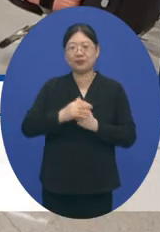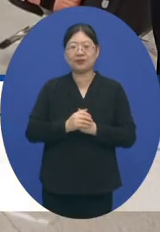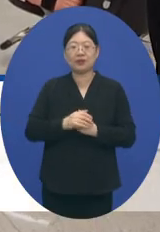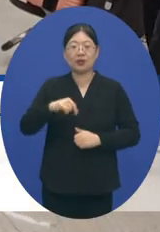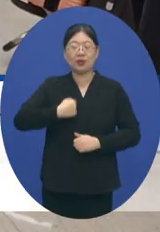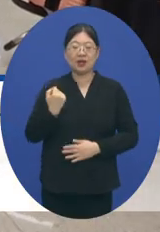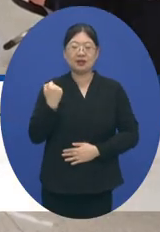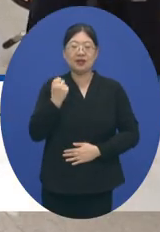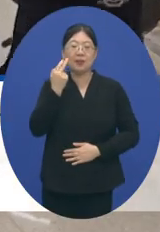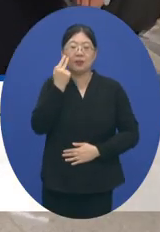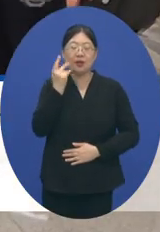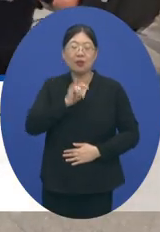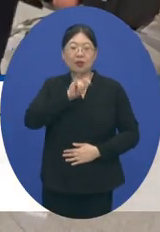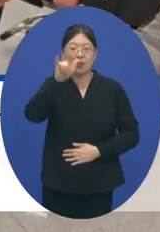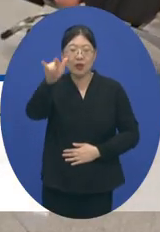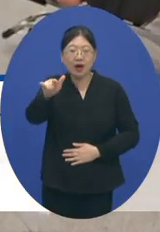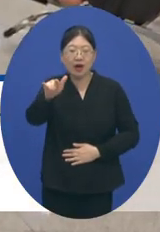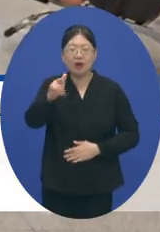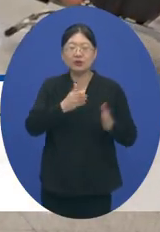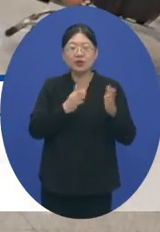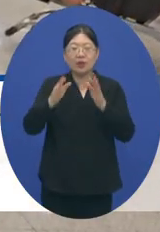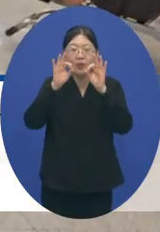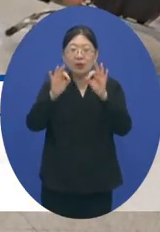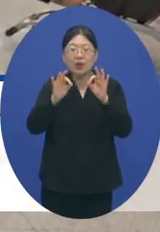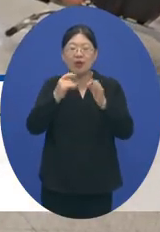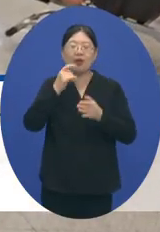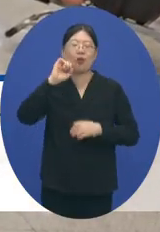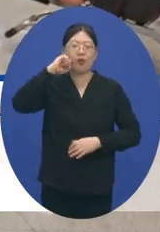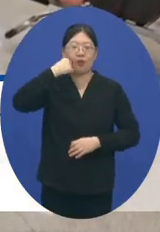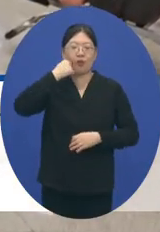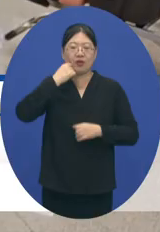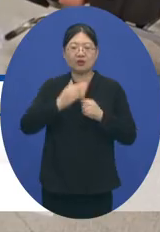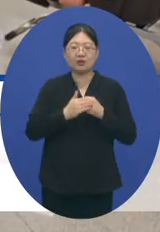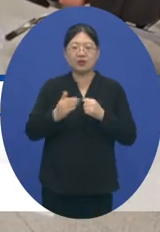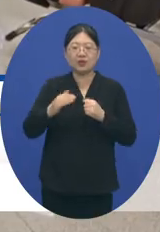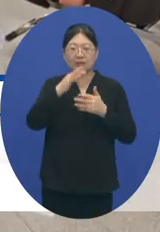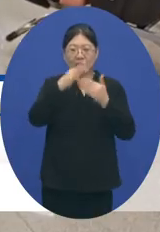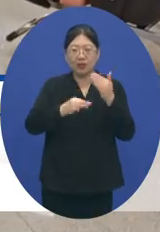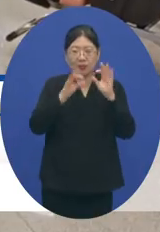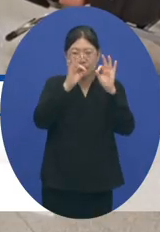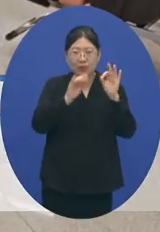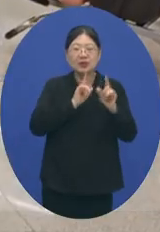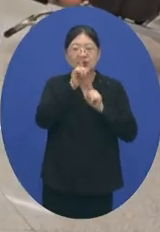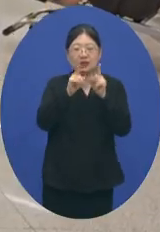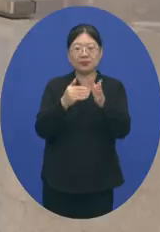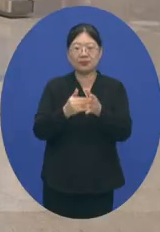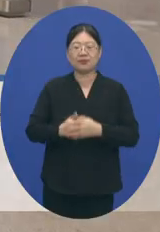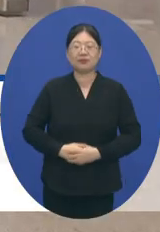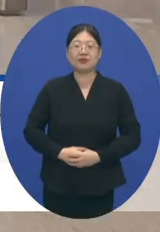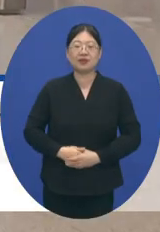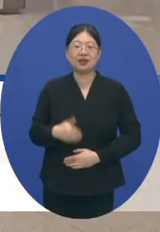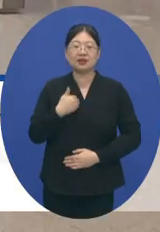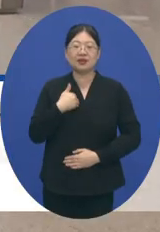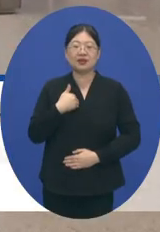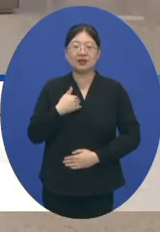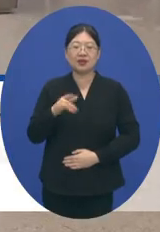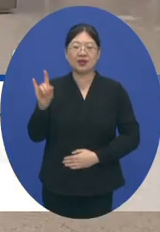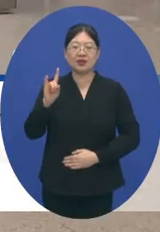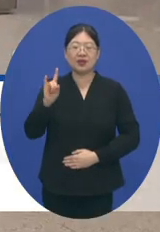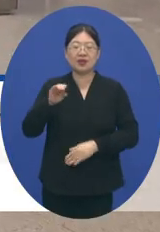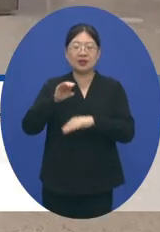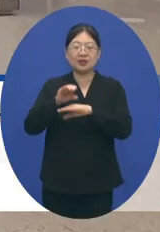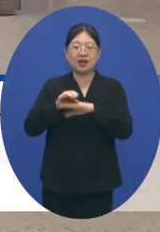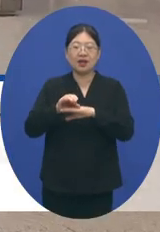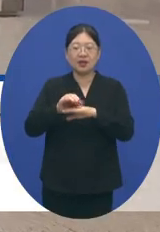혼자 힘으로 미국을 가려고 준비를 하다 보니까 쉽지 않은 부분들이 있어서 이 프로그램을 보고 지원하게 되었습니다. 저는 현대자동차